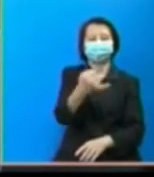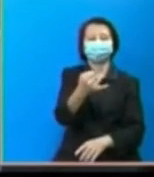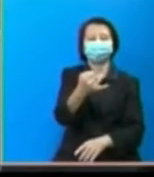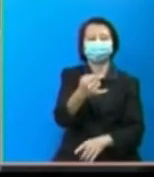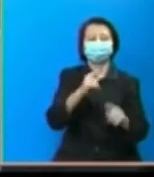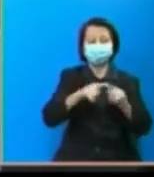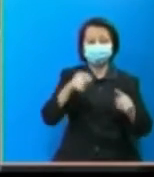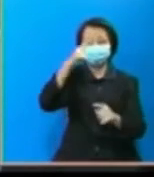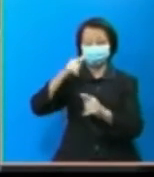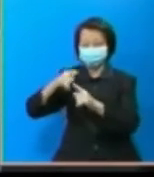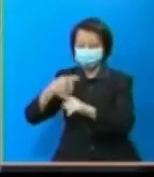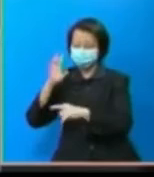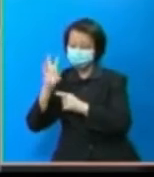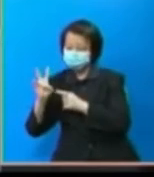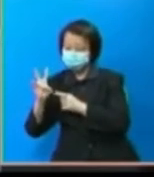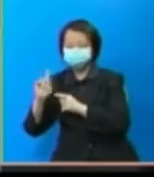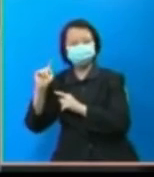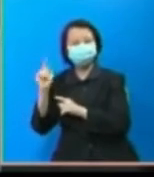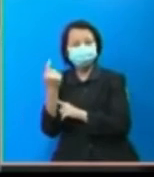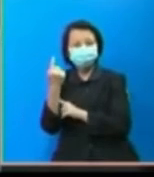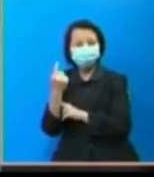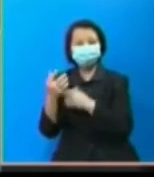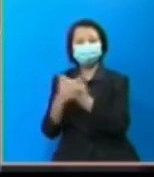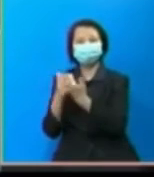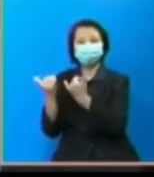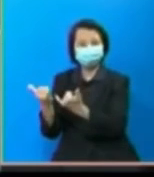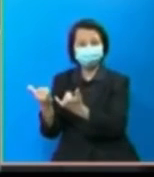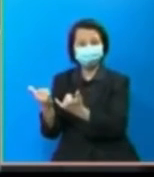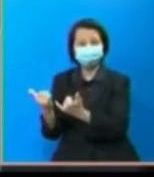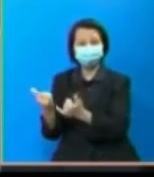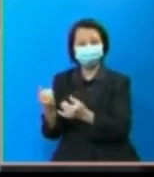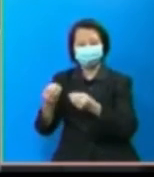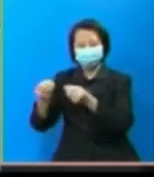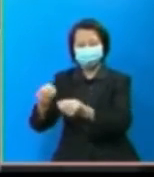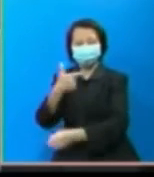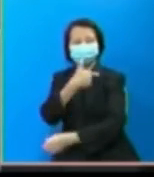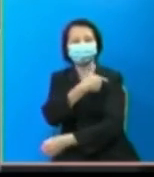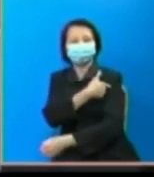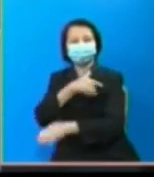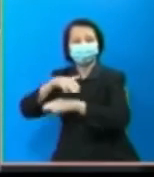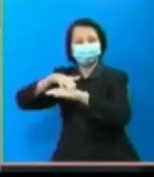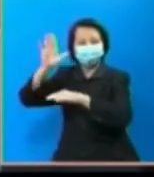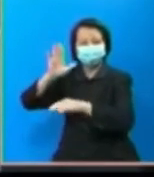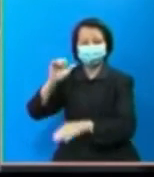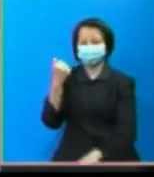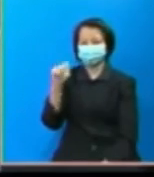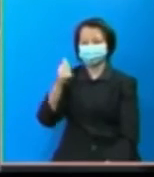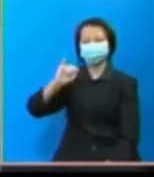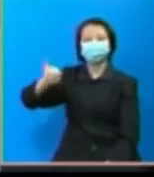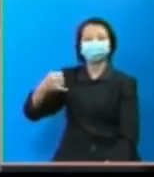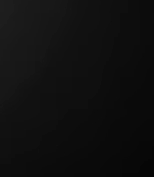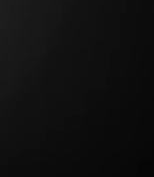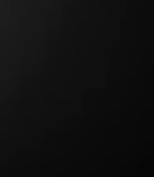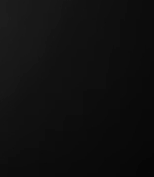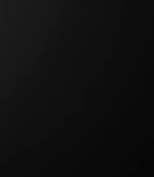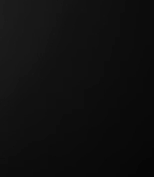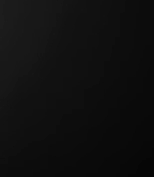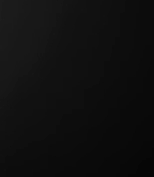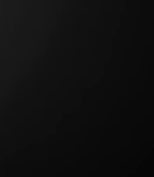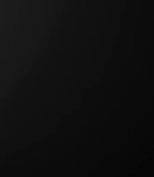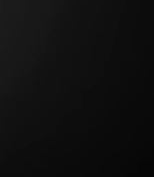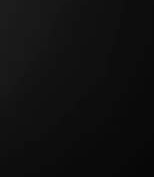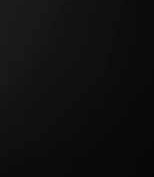tetapi untuk bulan Juli ini saja sehingga hari ini pemberian vaksin telah melebihi 10 juta does